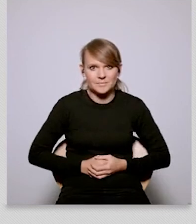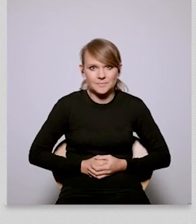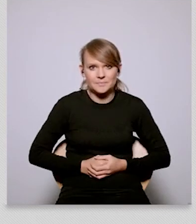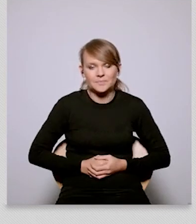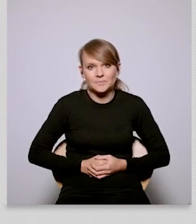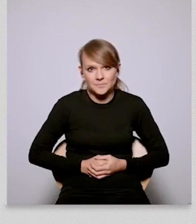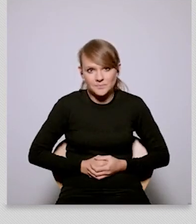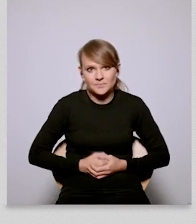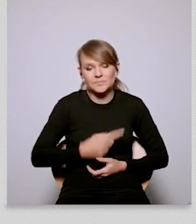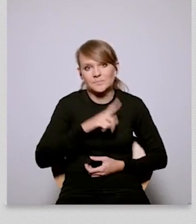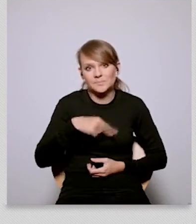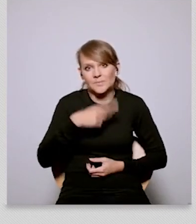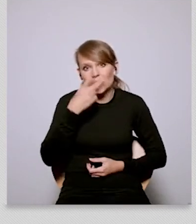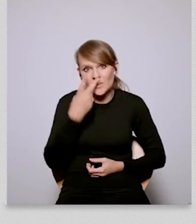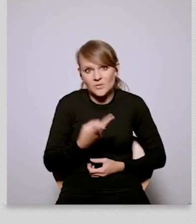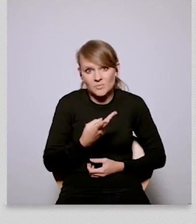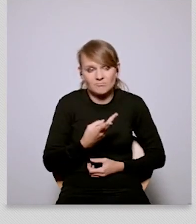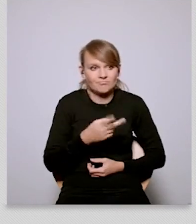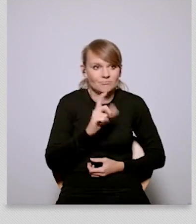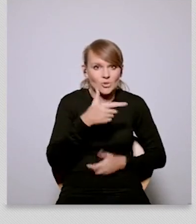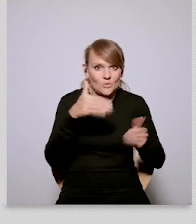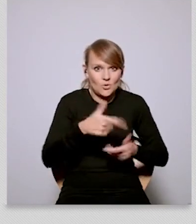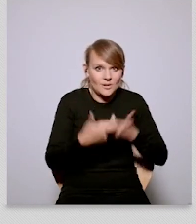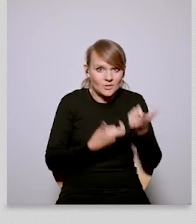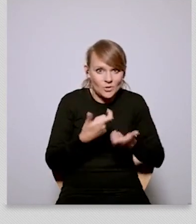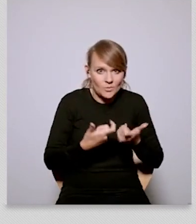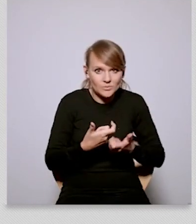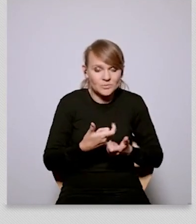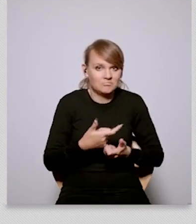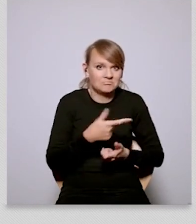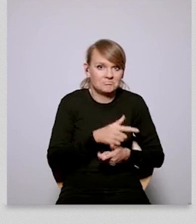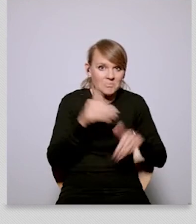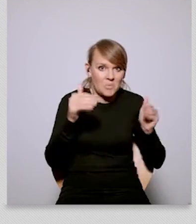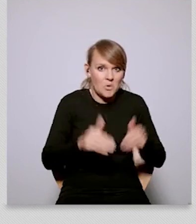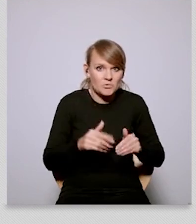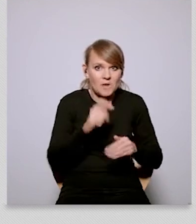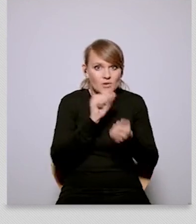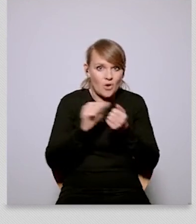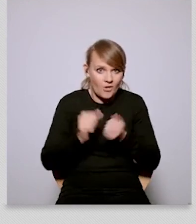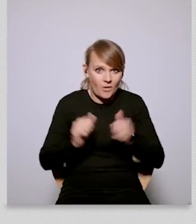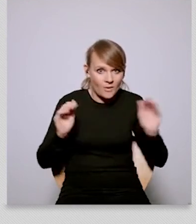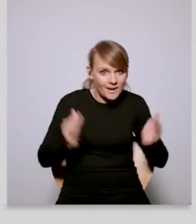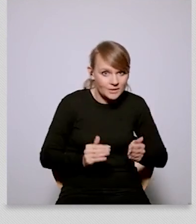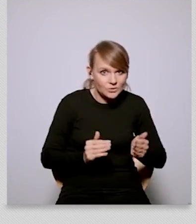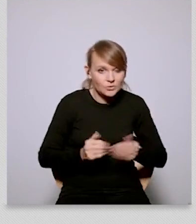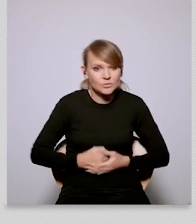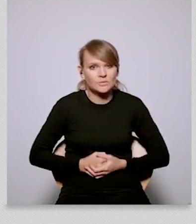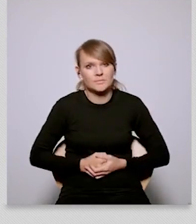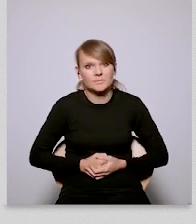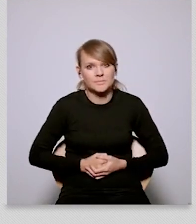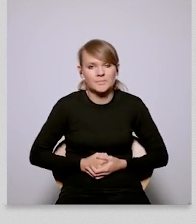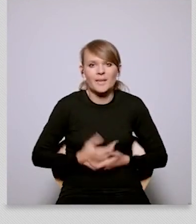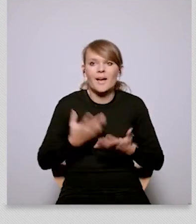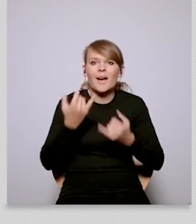zobaczymy czy można coś z tym zrobić czy można jakoś ograniczyć tutaj potencjalne szkody natomiast w innych